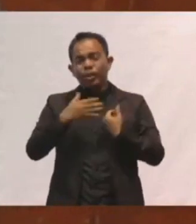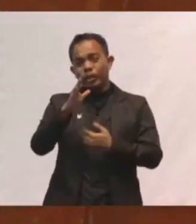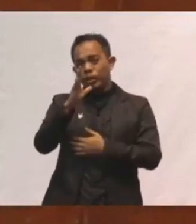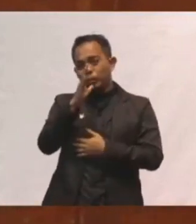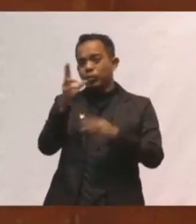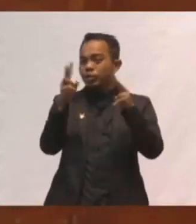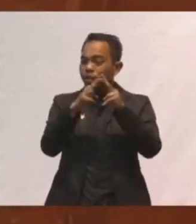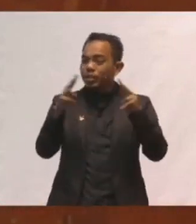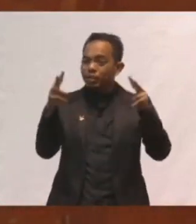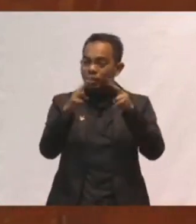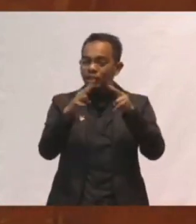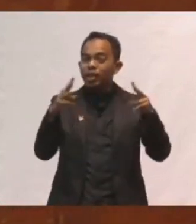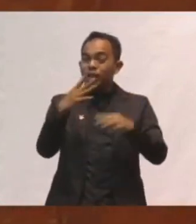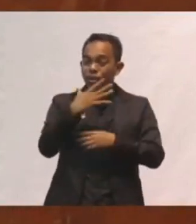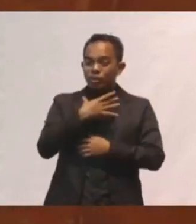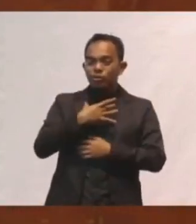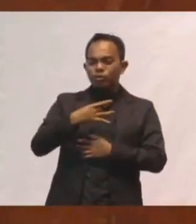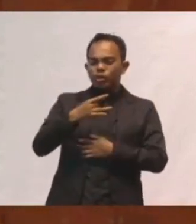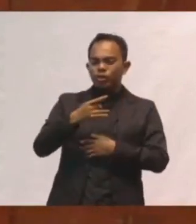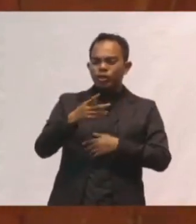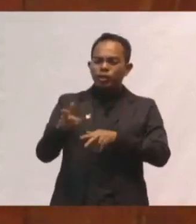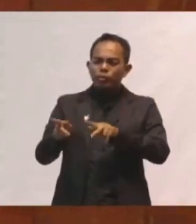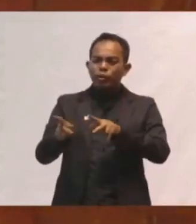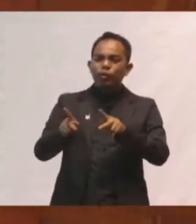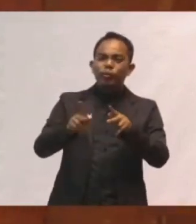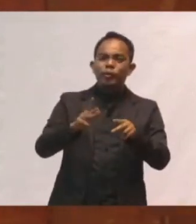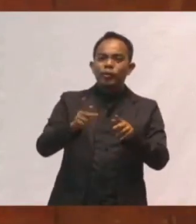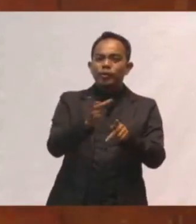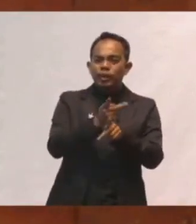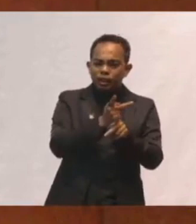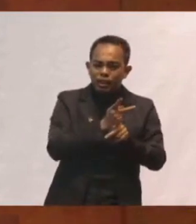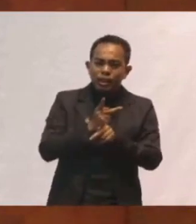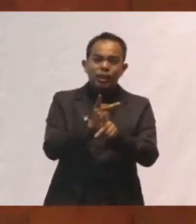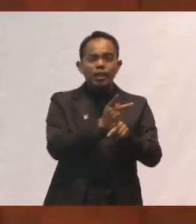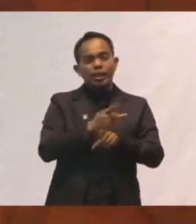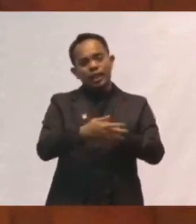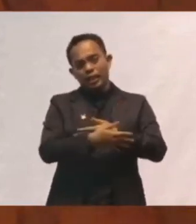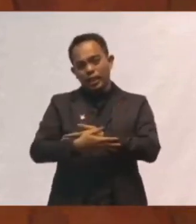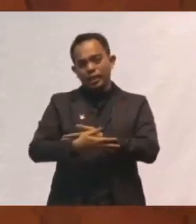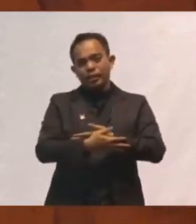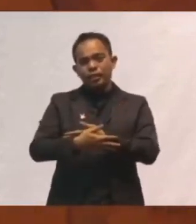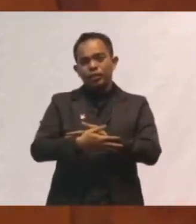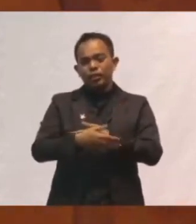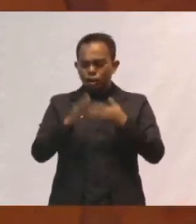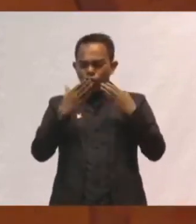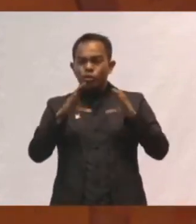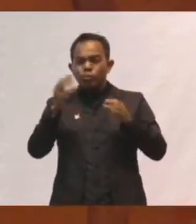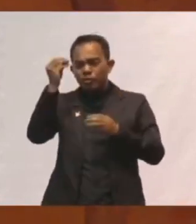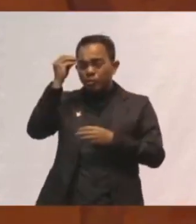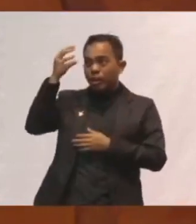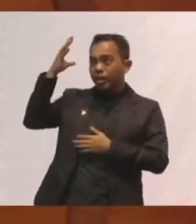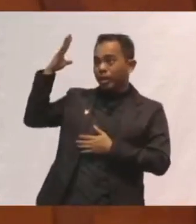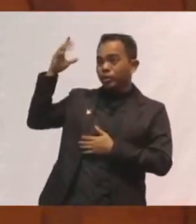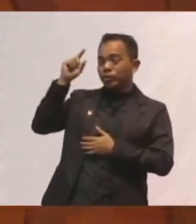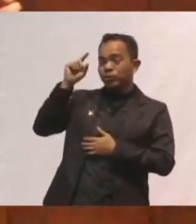sangat suka berkorban diri untuk anaknya. Cuba bayangkan hadirin hadirat